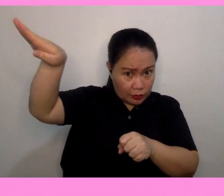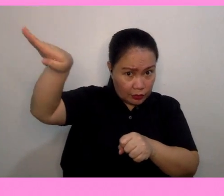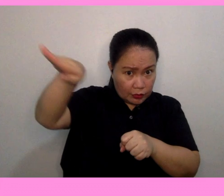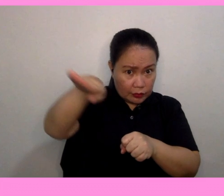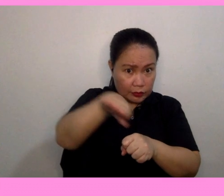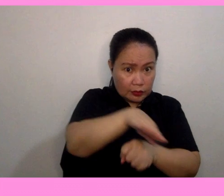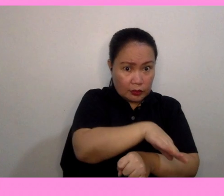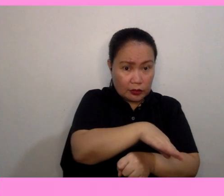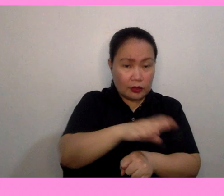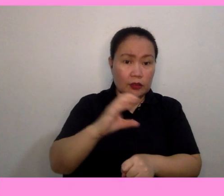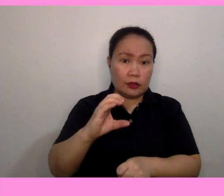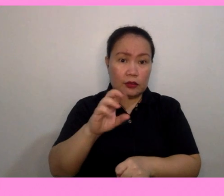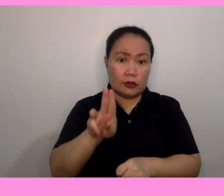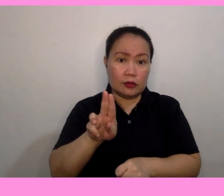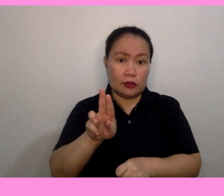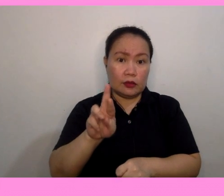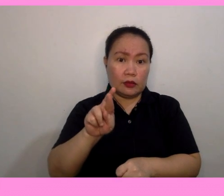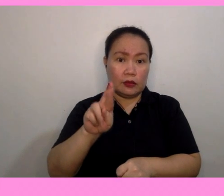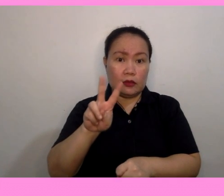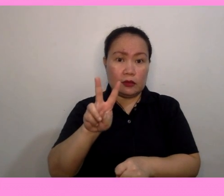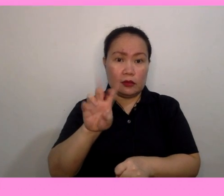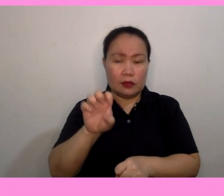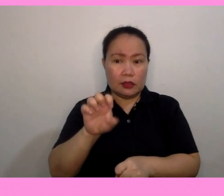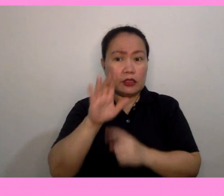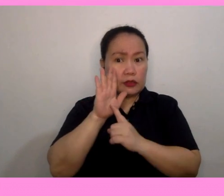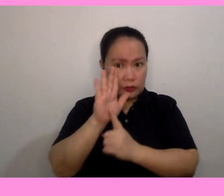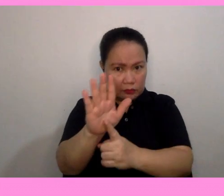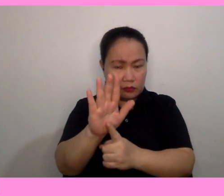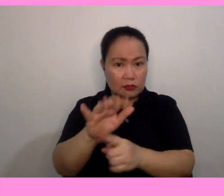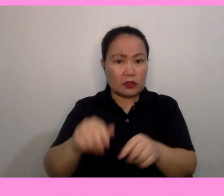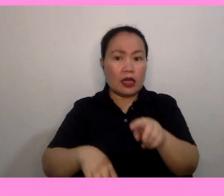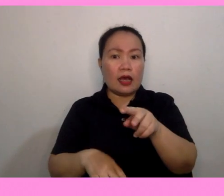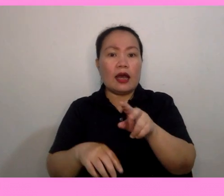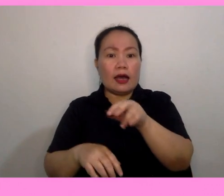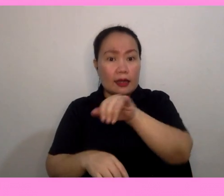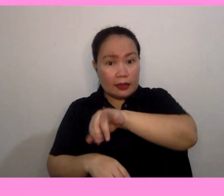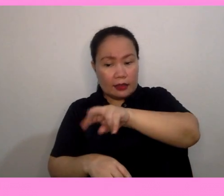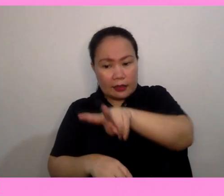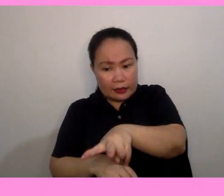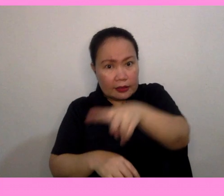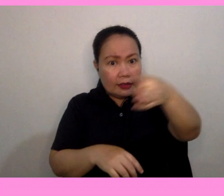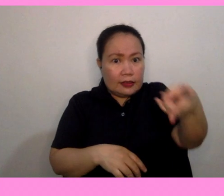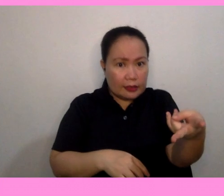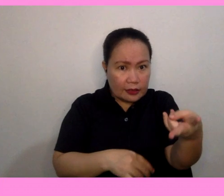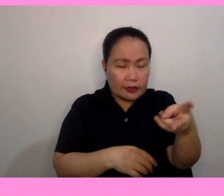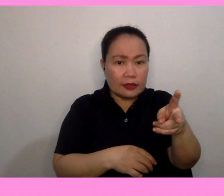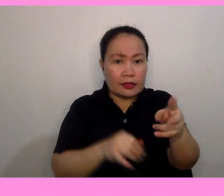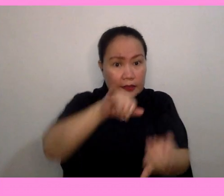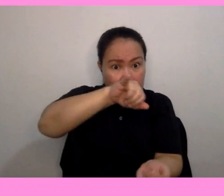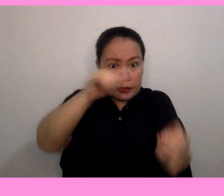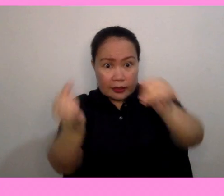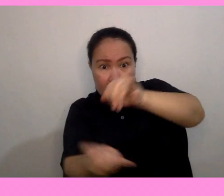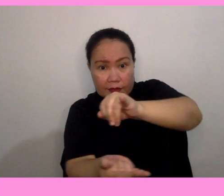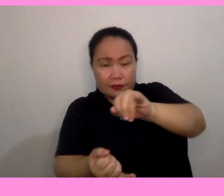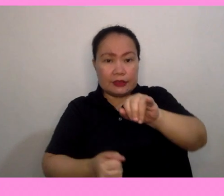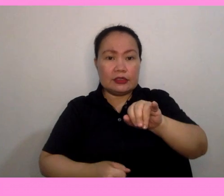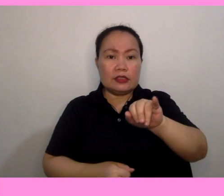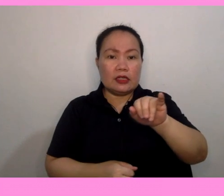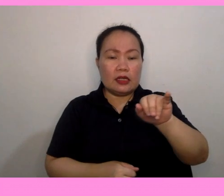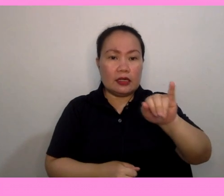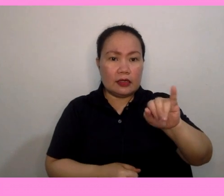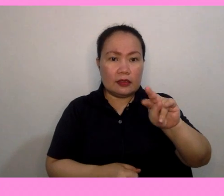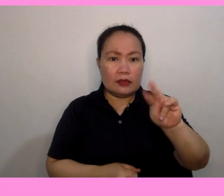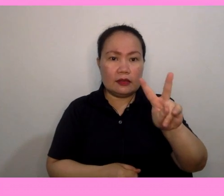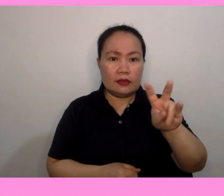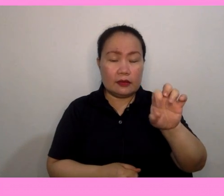sloping curve. Ang kurbang ito ay nagpapakita ng salungat na ugnayan sa pagitan ng presyo at sa dami ng gusto at